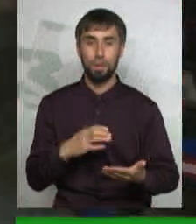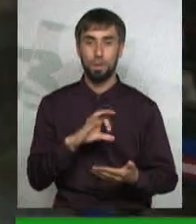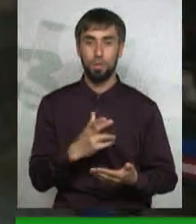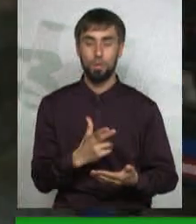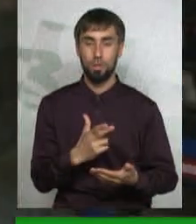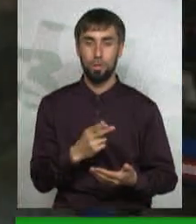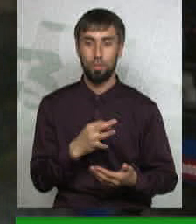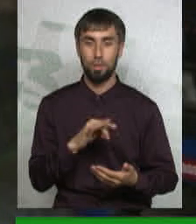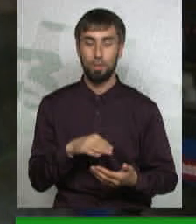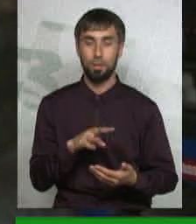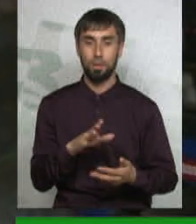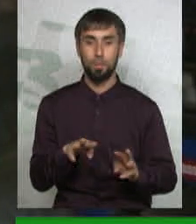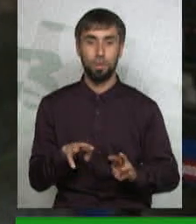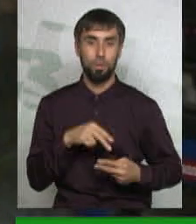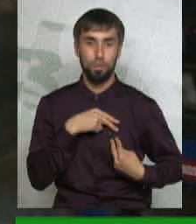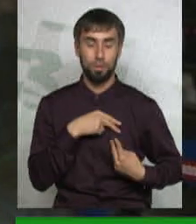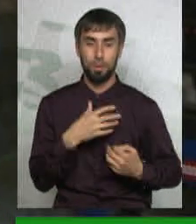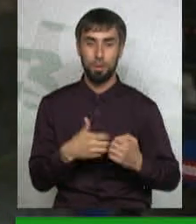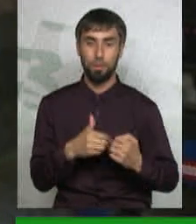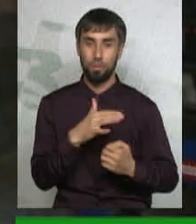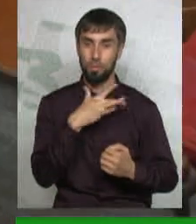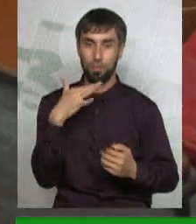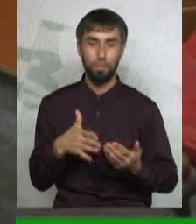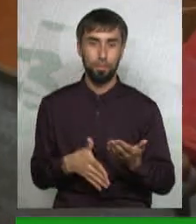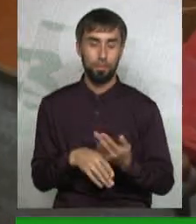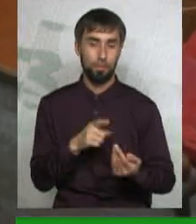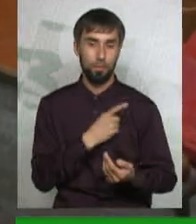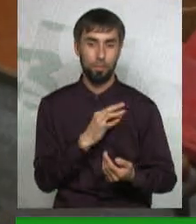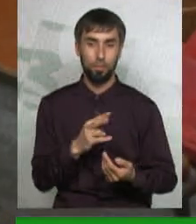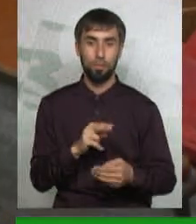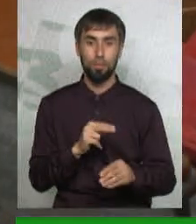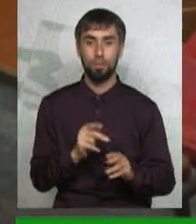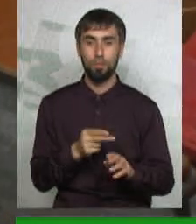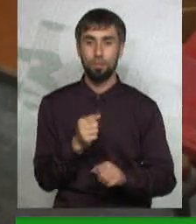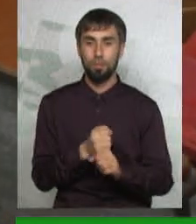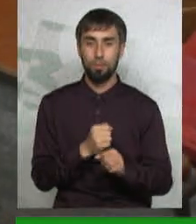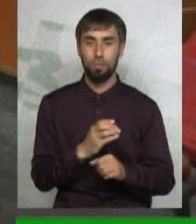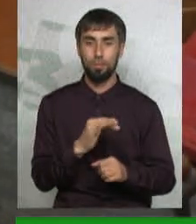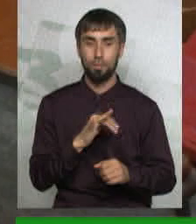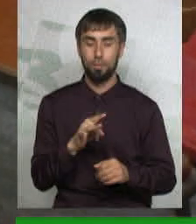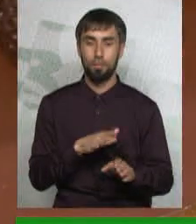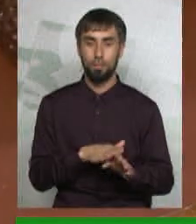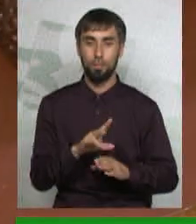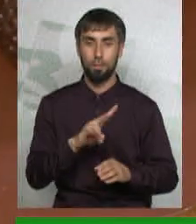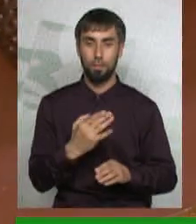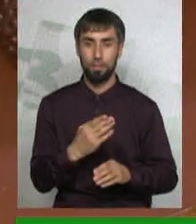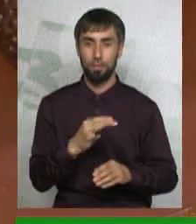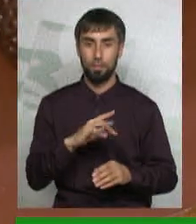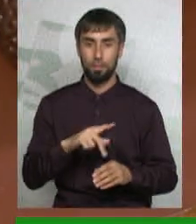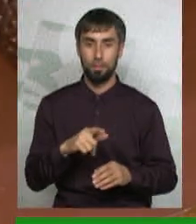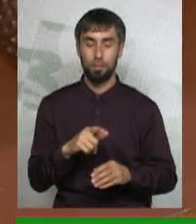социального контракта с Минтрудом. Средства во многом помогли мастеру. Он изготавливает сувениры, выполненные в национальном